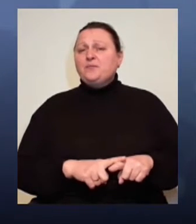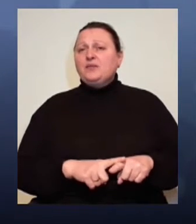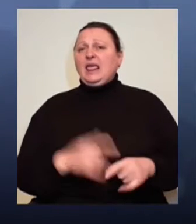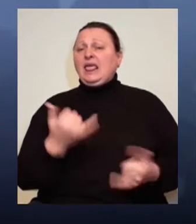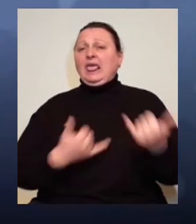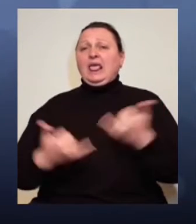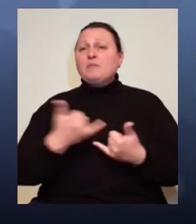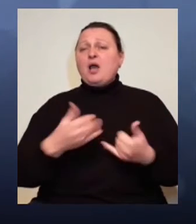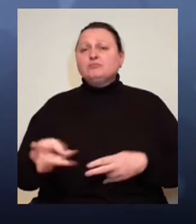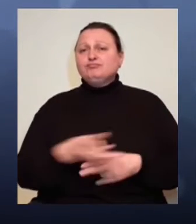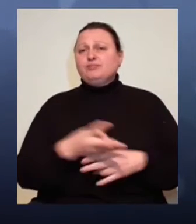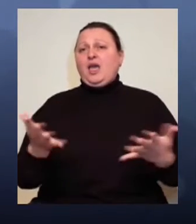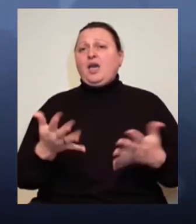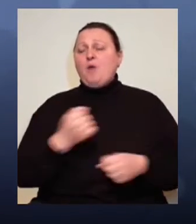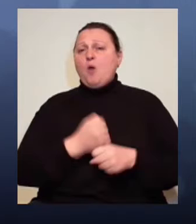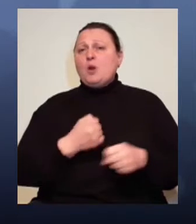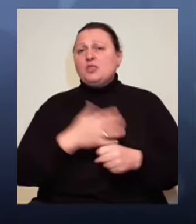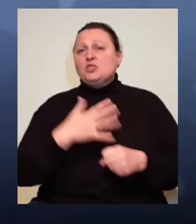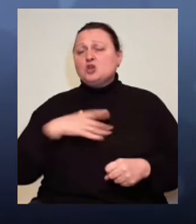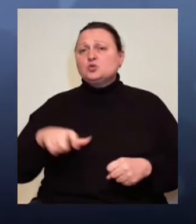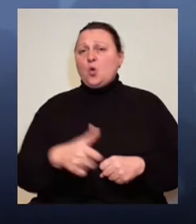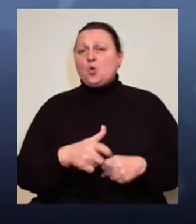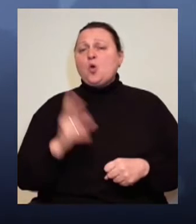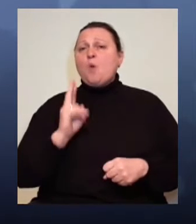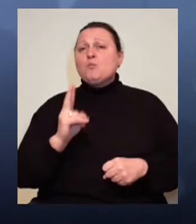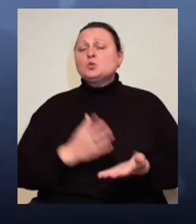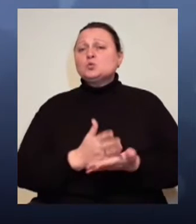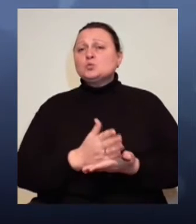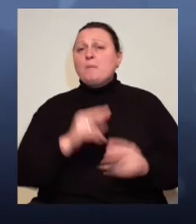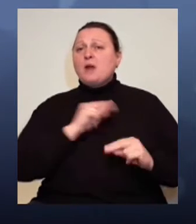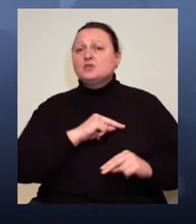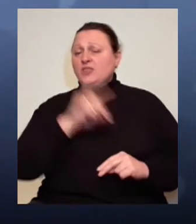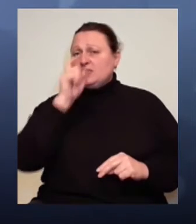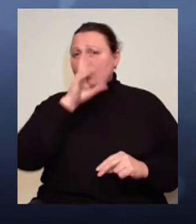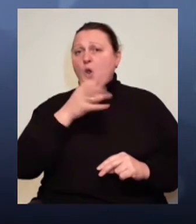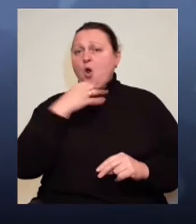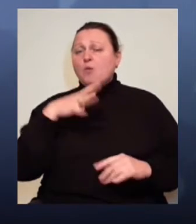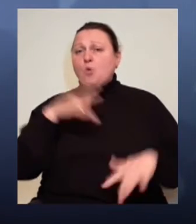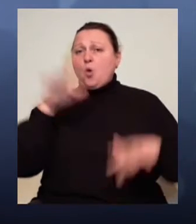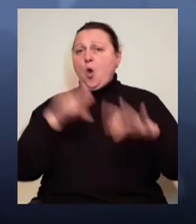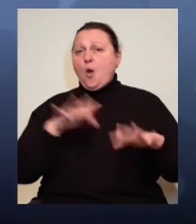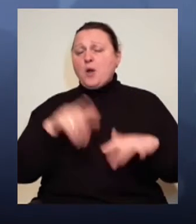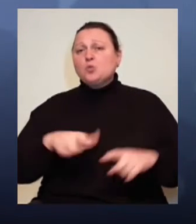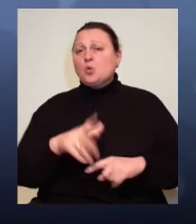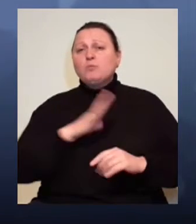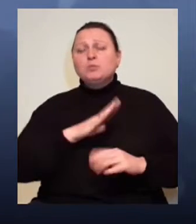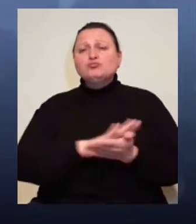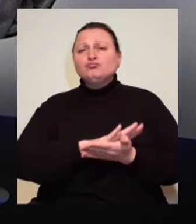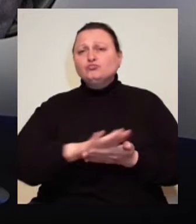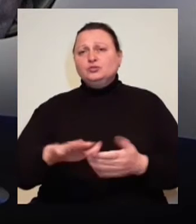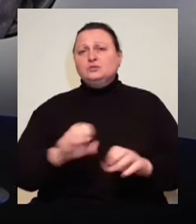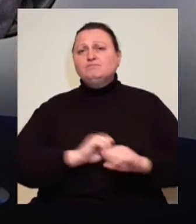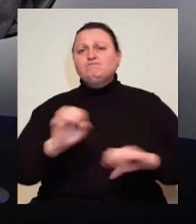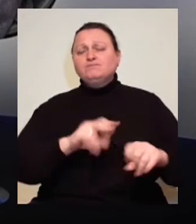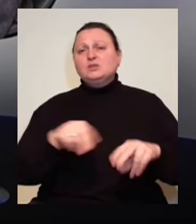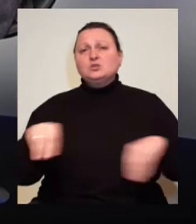хімікати, якими обробляють наші дороги. Треба сказати, що комунальні служби спрацювали непогано, коли були опади, дороги були розчищені і